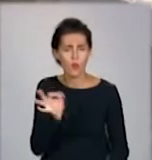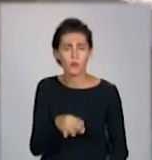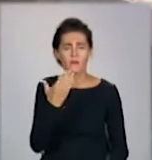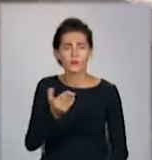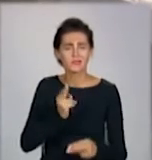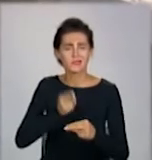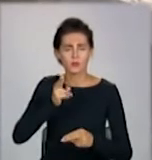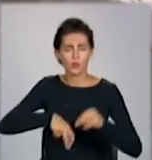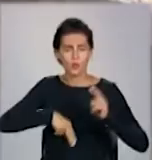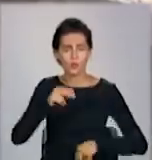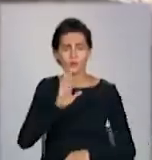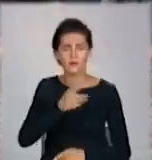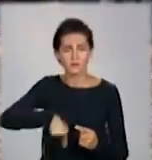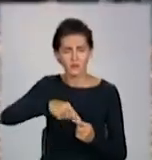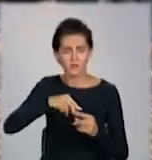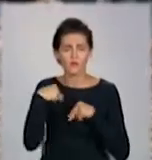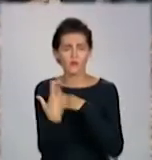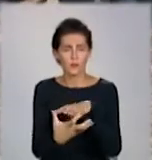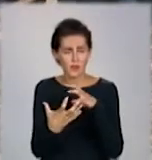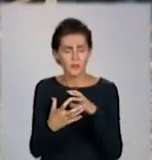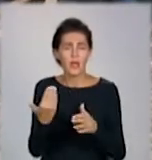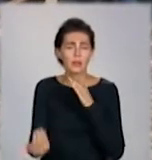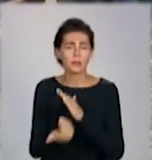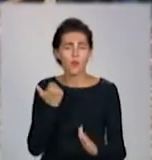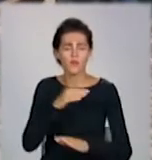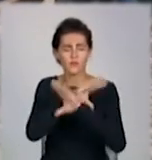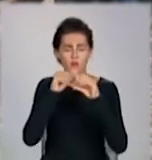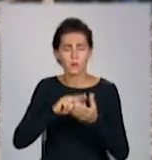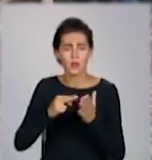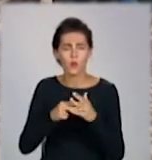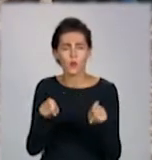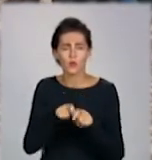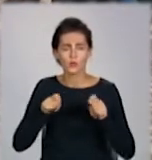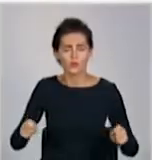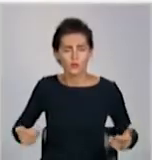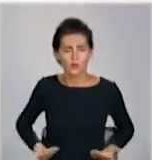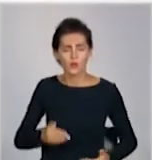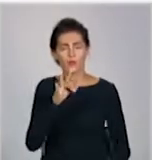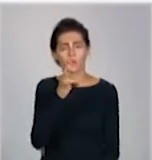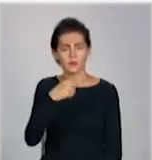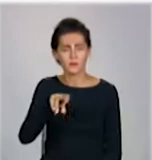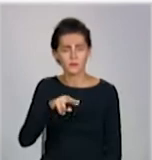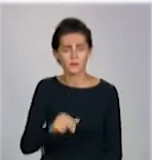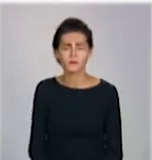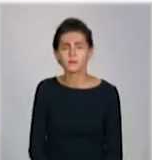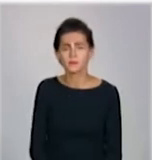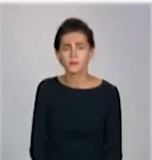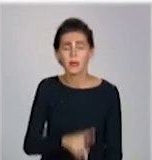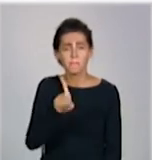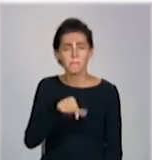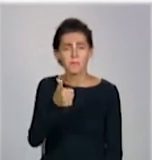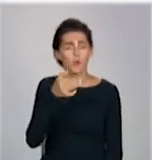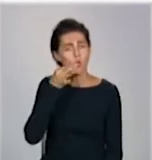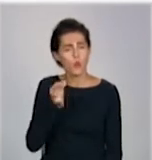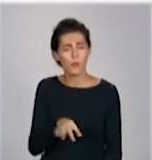Україні та світі. Проте окремі перспективи відкриває оновлення саме житлового фонду. Первый наш опыт именно в Украине, когда мы